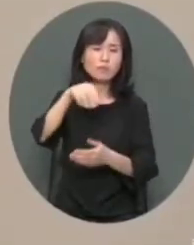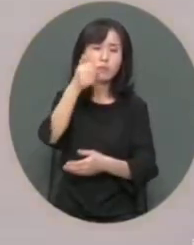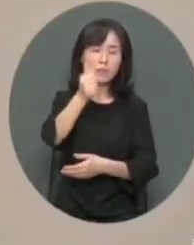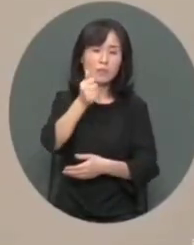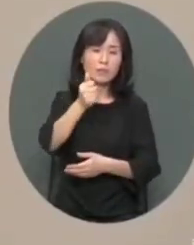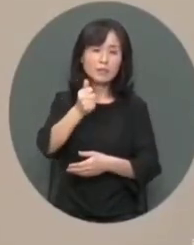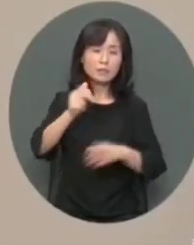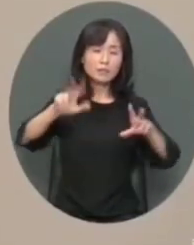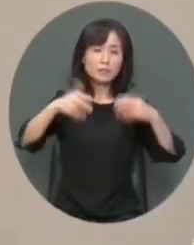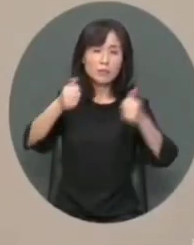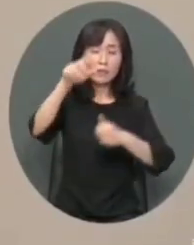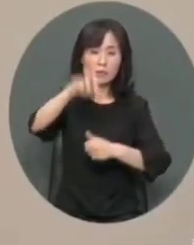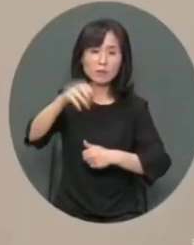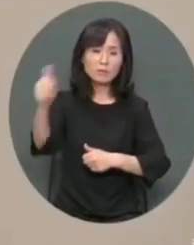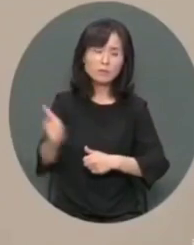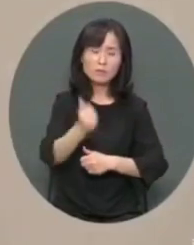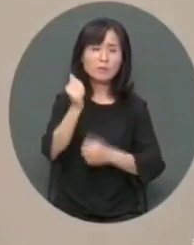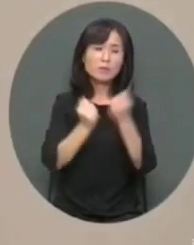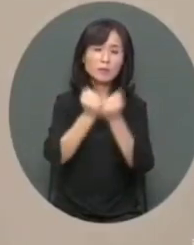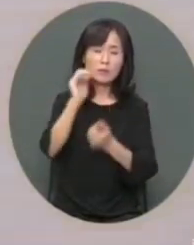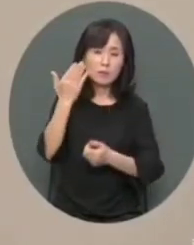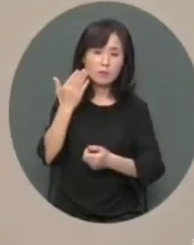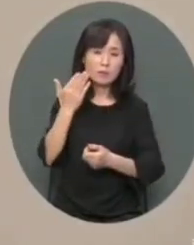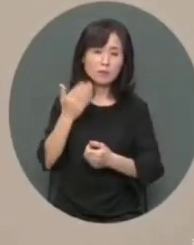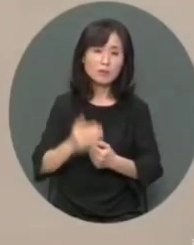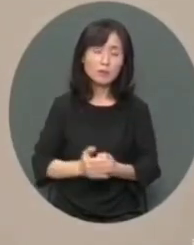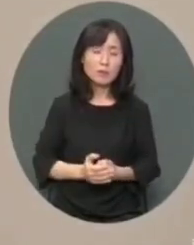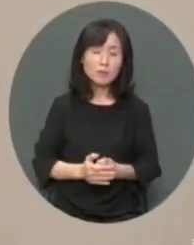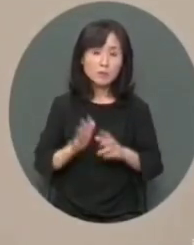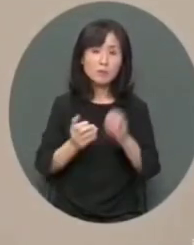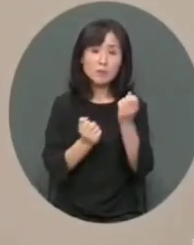제안 설명을 하는 자리입니다. 그런데